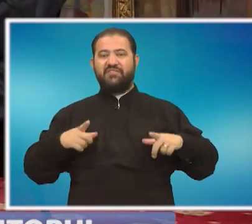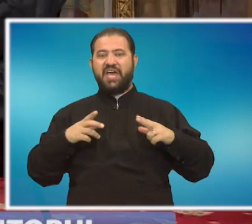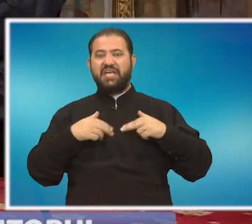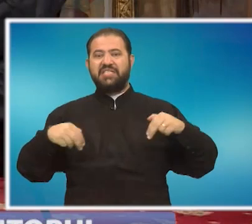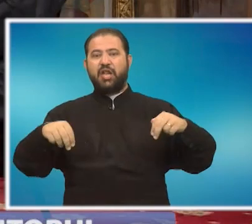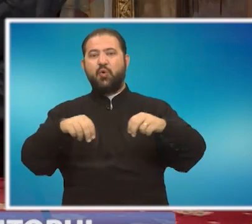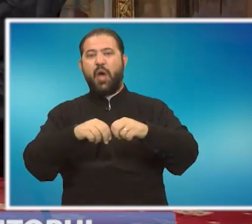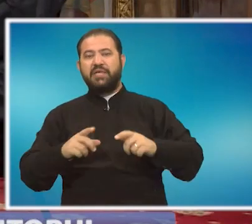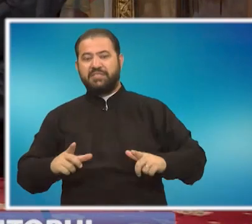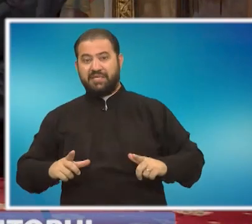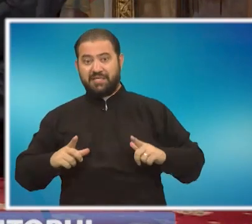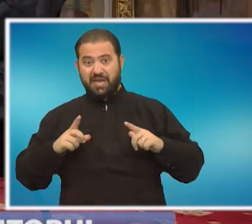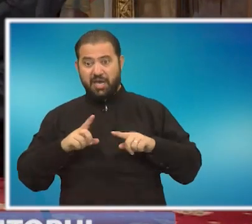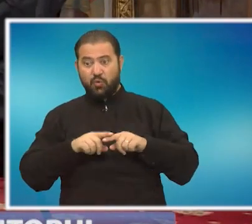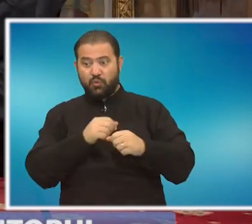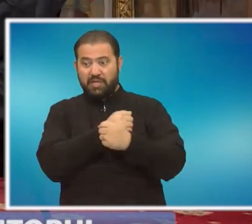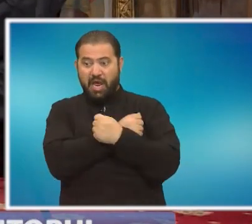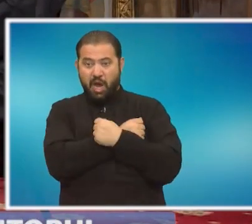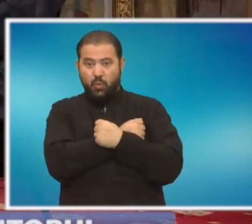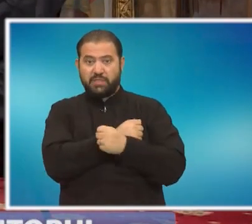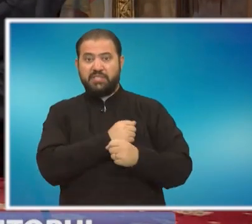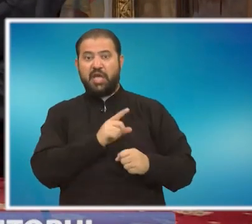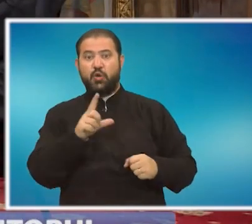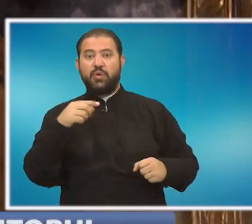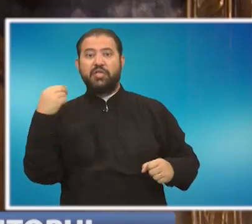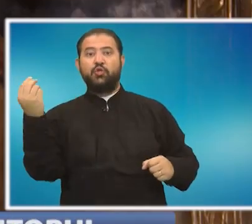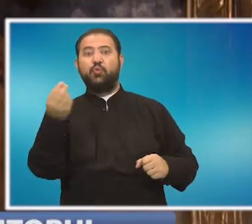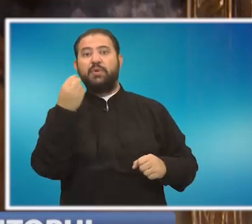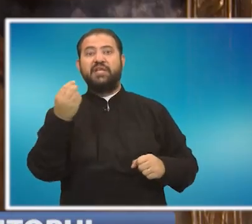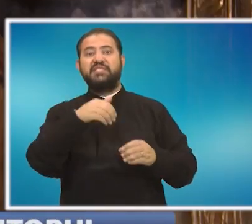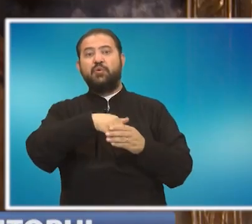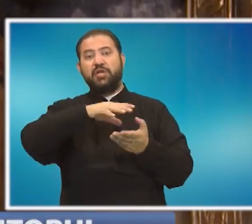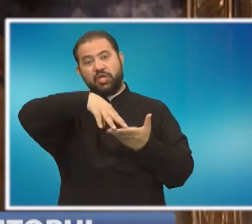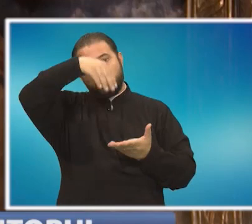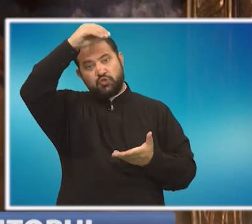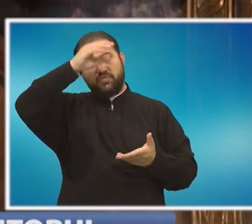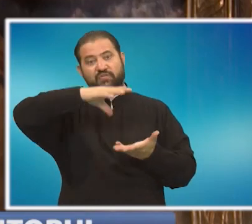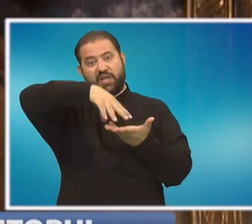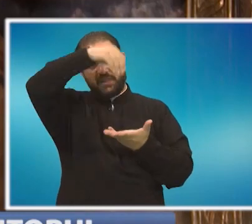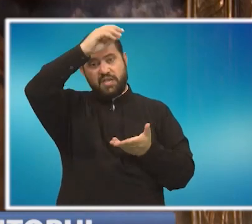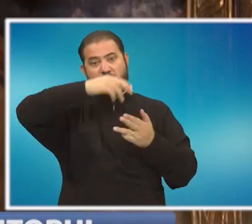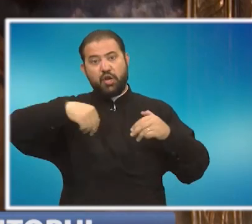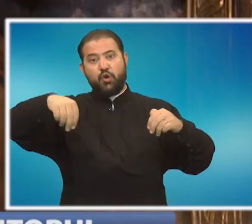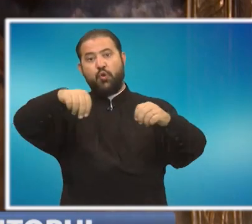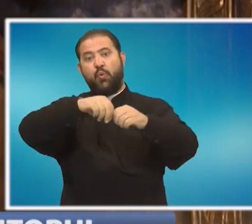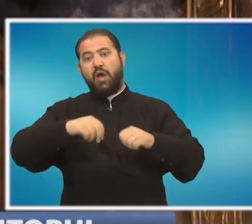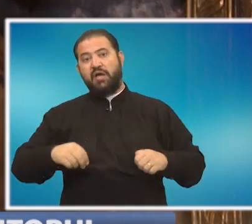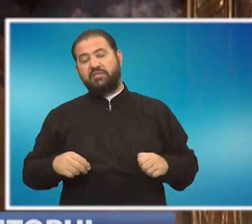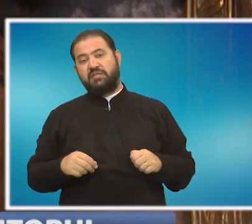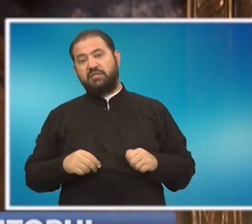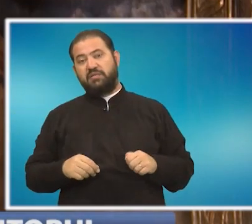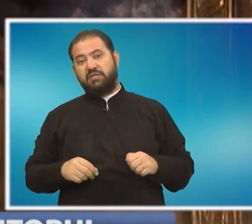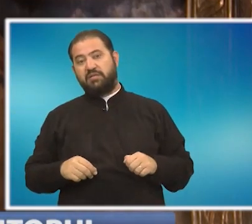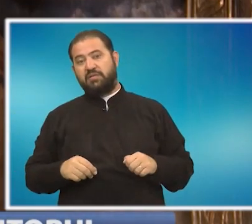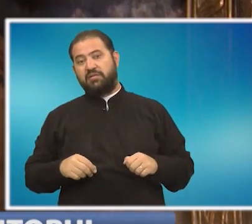viață a omului creștin care își-o îndreaptă pe calea mântuirii și se apropie de Dumnezeu prin tot ceea ce